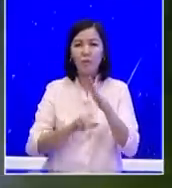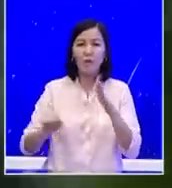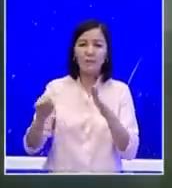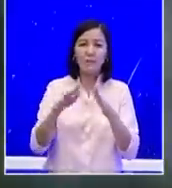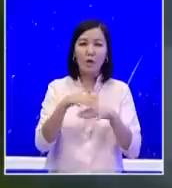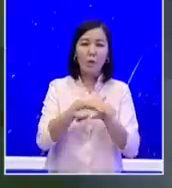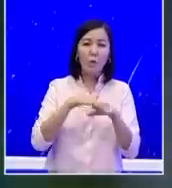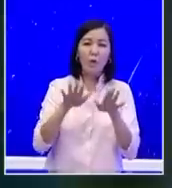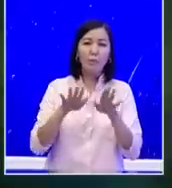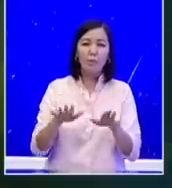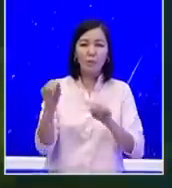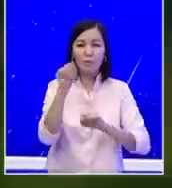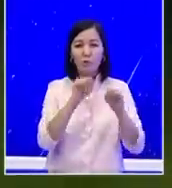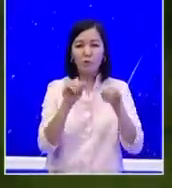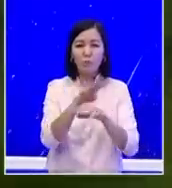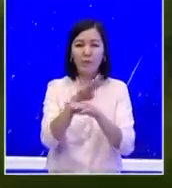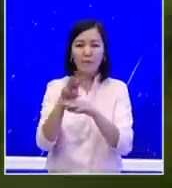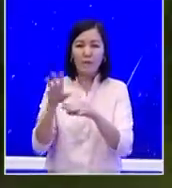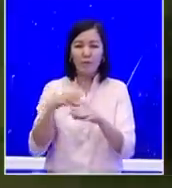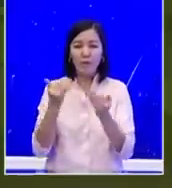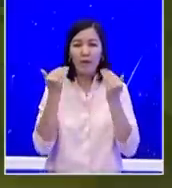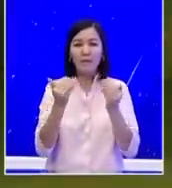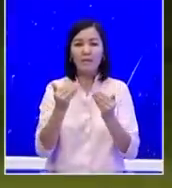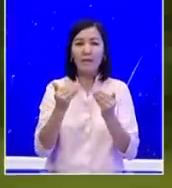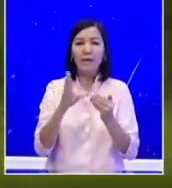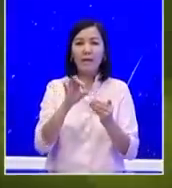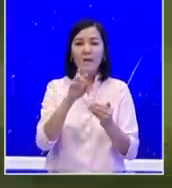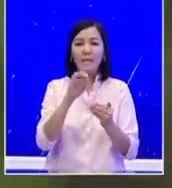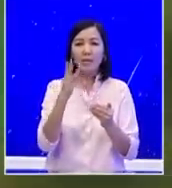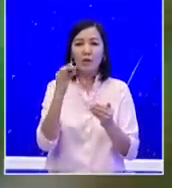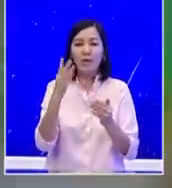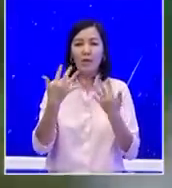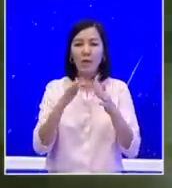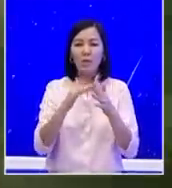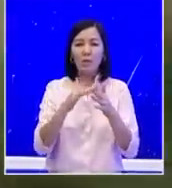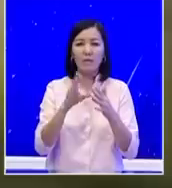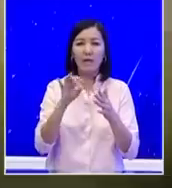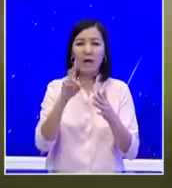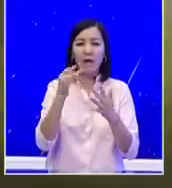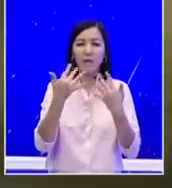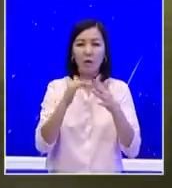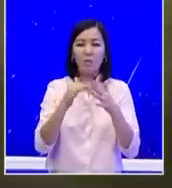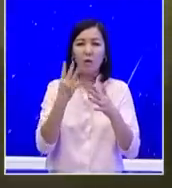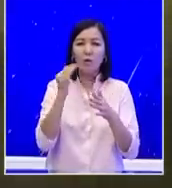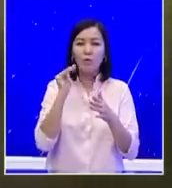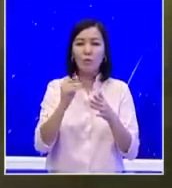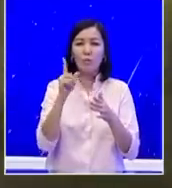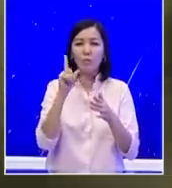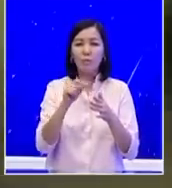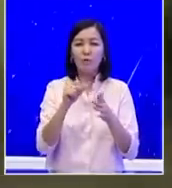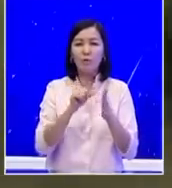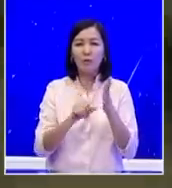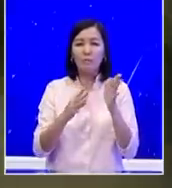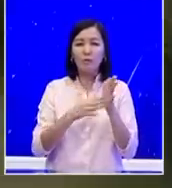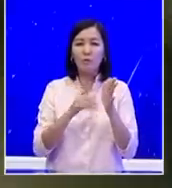орындарды зарарсыздандыруда. Бүгінгі күнге дейін өңірдегі Есік, Шелек ауылдарымен Рахат ауылдық округі бойынша 4169